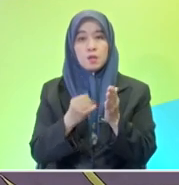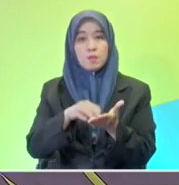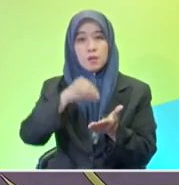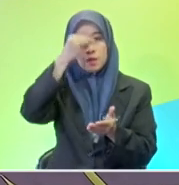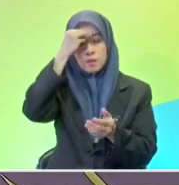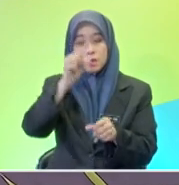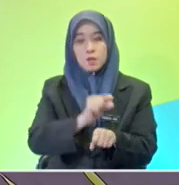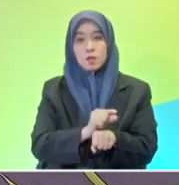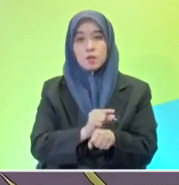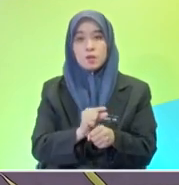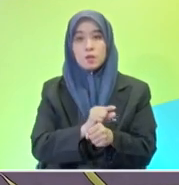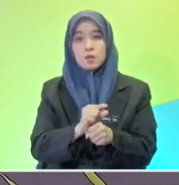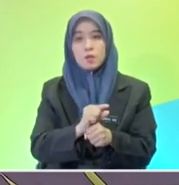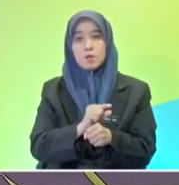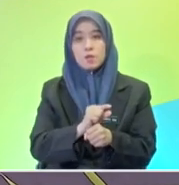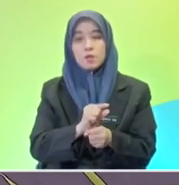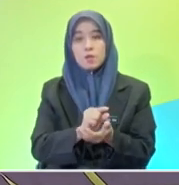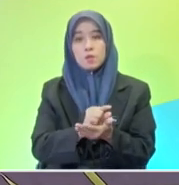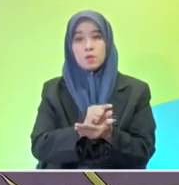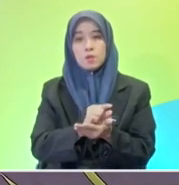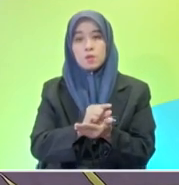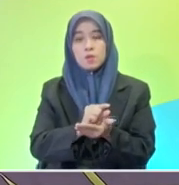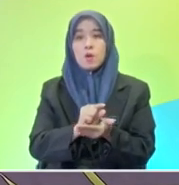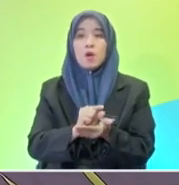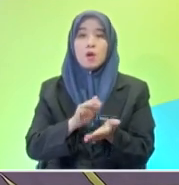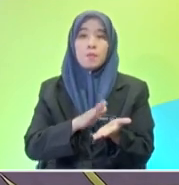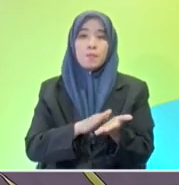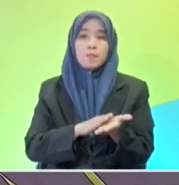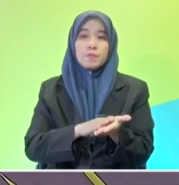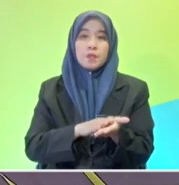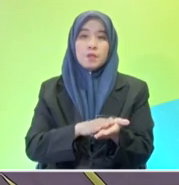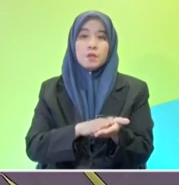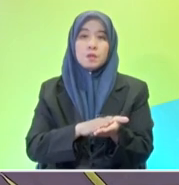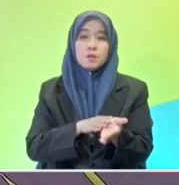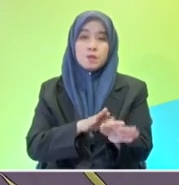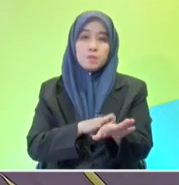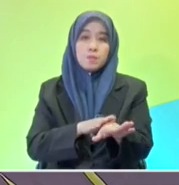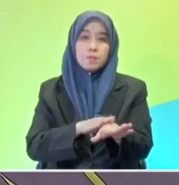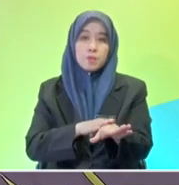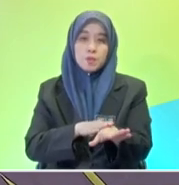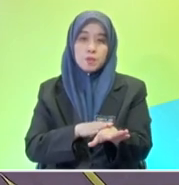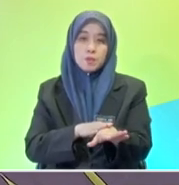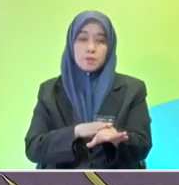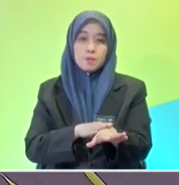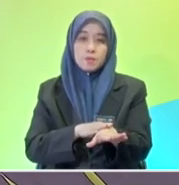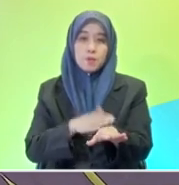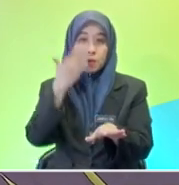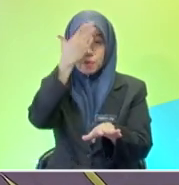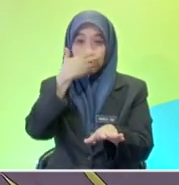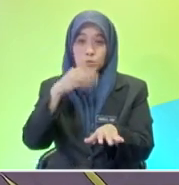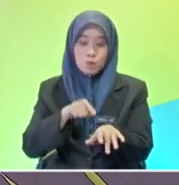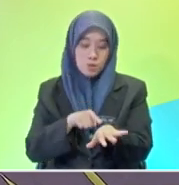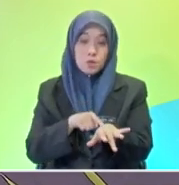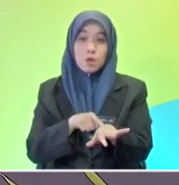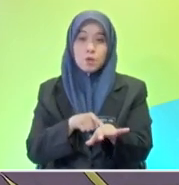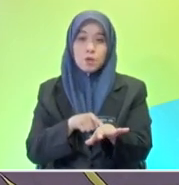permukaan daun menghasilkan corak a daun corak pada permukaan daun ni abang Kris Okey ada corak ke